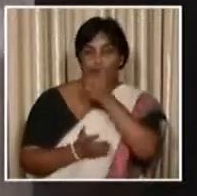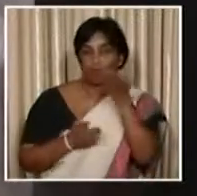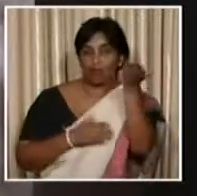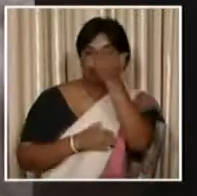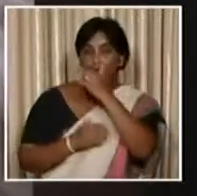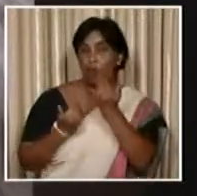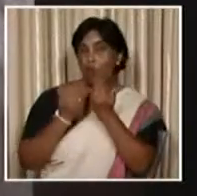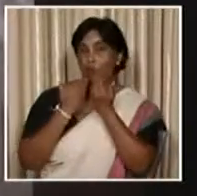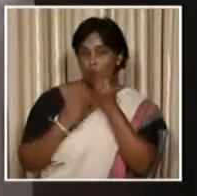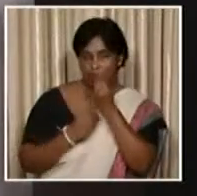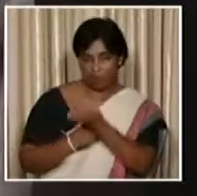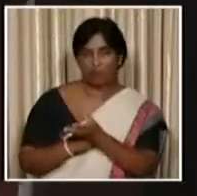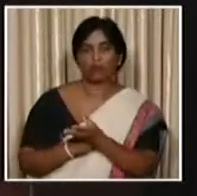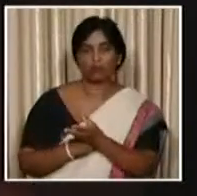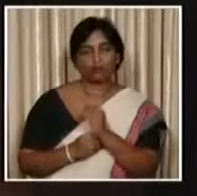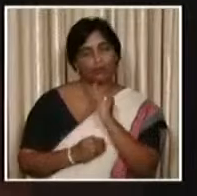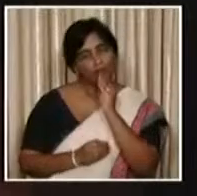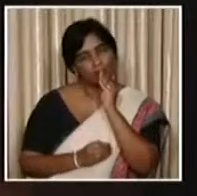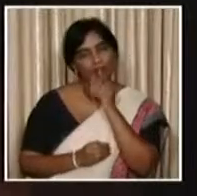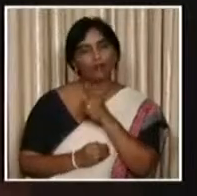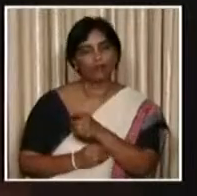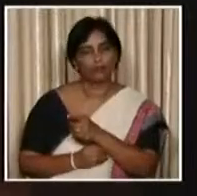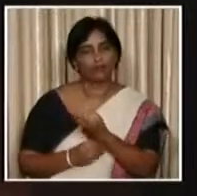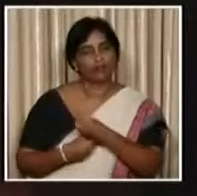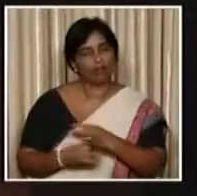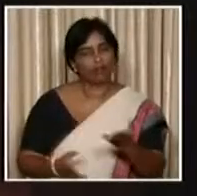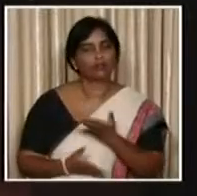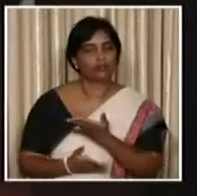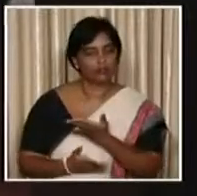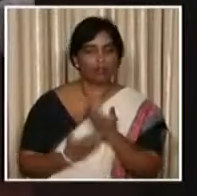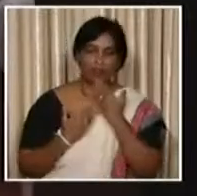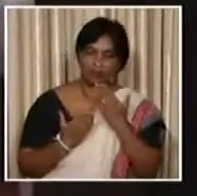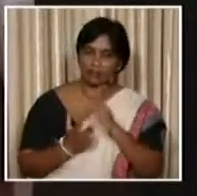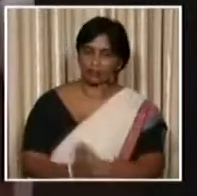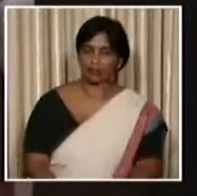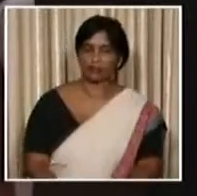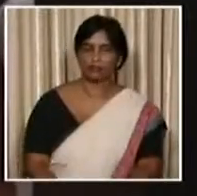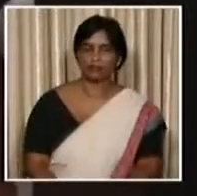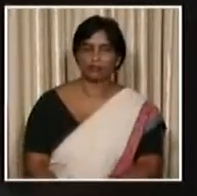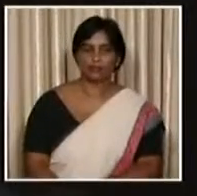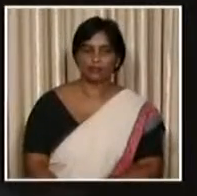කල්ලියේ උපදෙස් මත පව් එතුමත් විනාශ වෙනවා. ස්තුතියි.